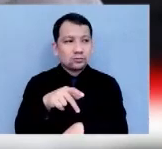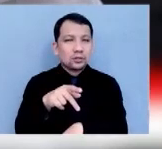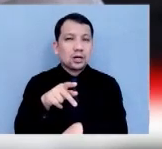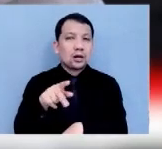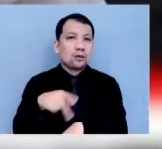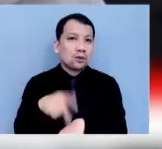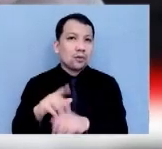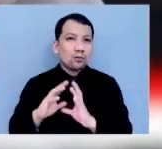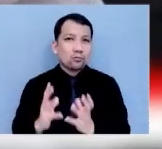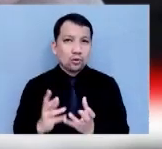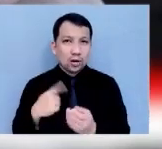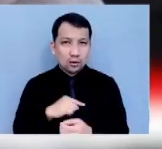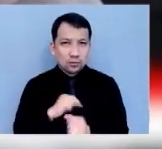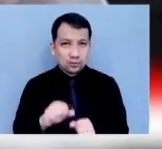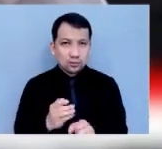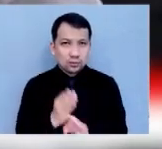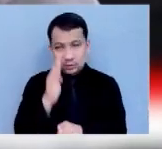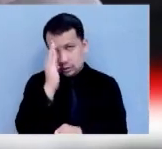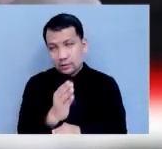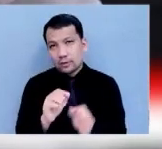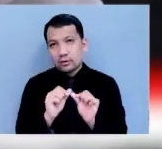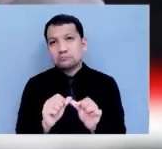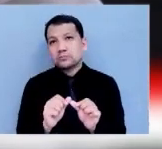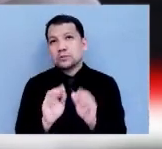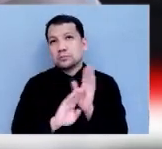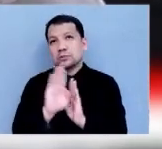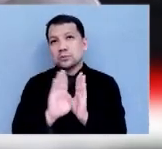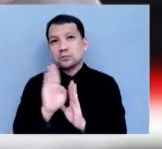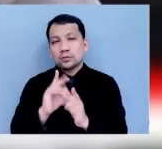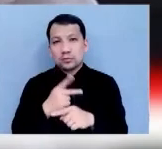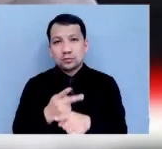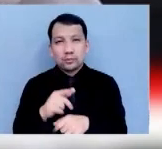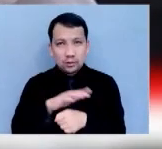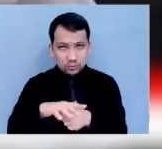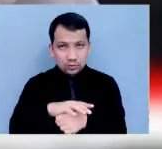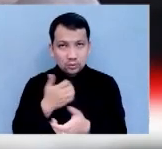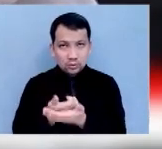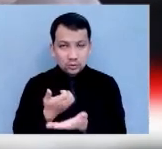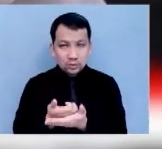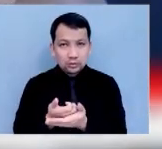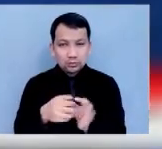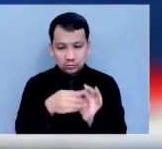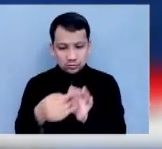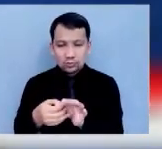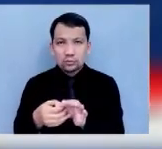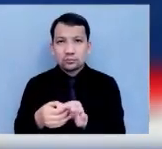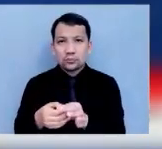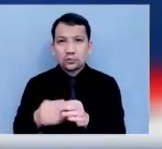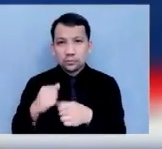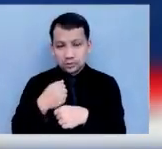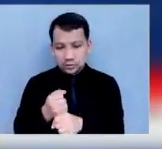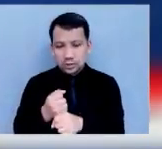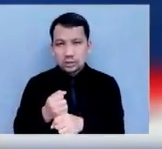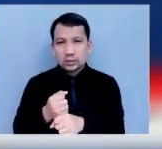will directly improve the growth of a local economy, also contribute to job generation. The VAT refund